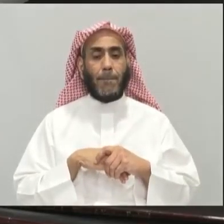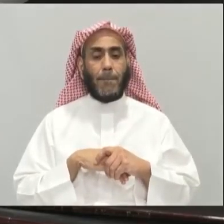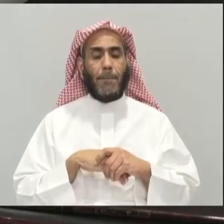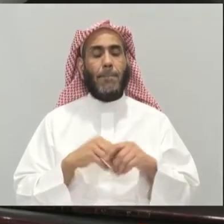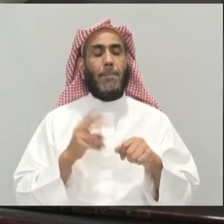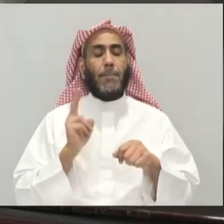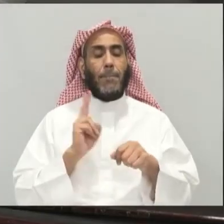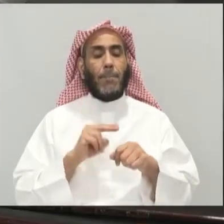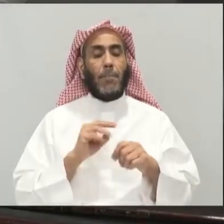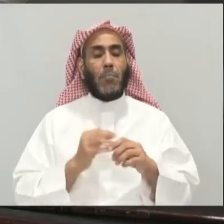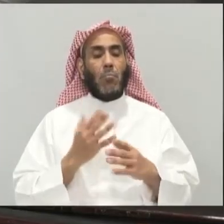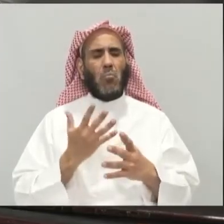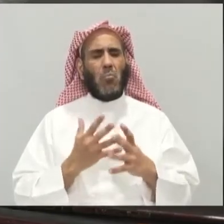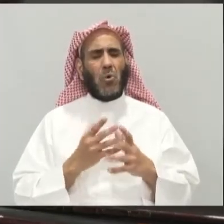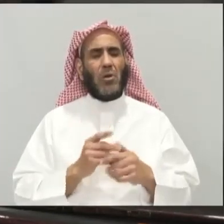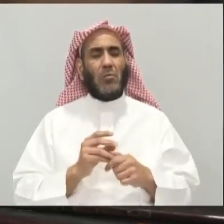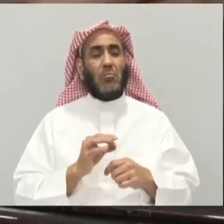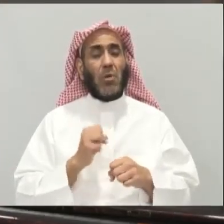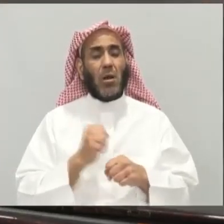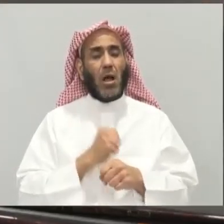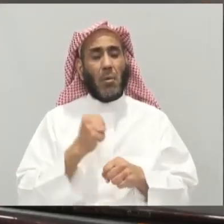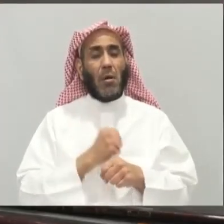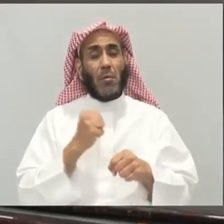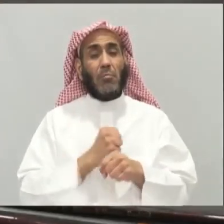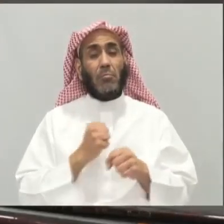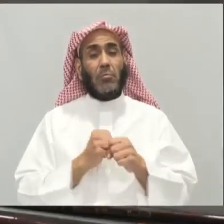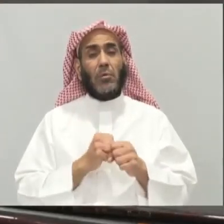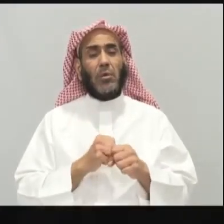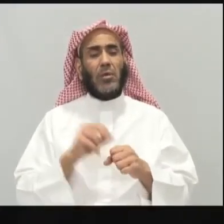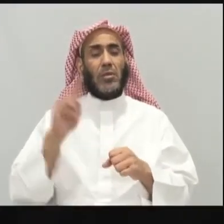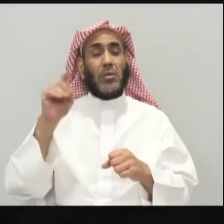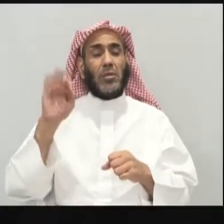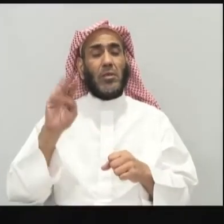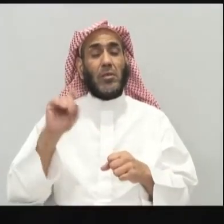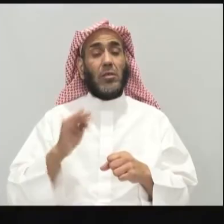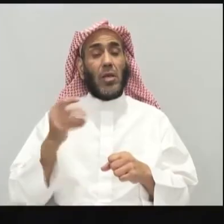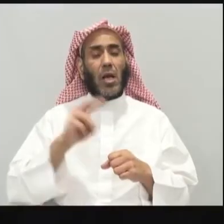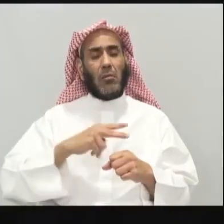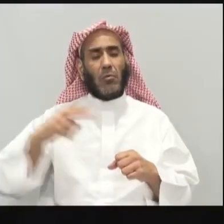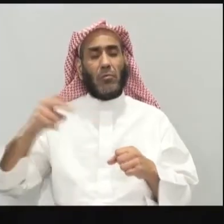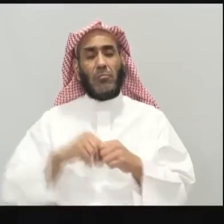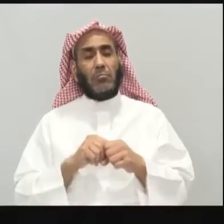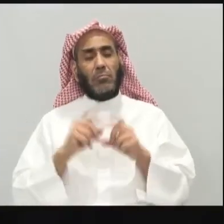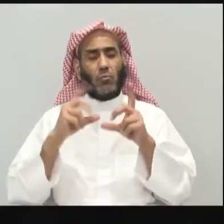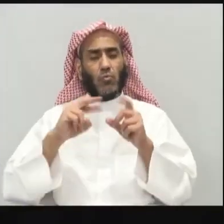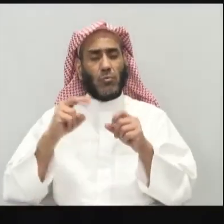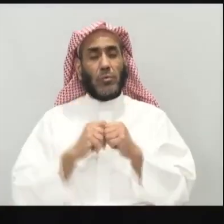ممكن نستفيد او ممكن نعمل اسكتشات سكيتشات مختلفه من